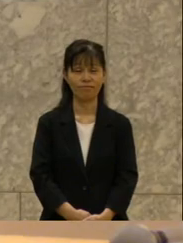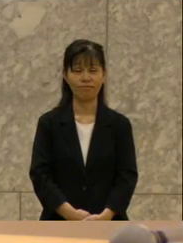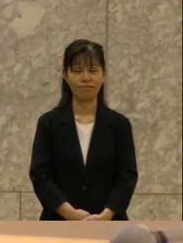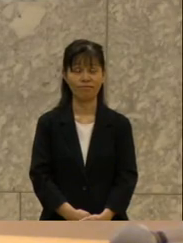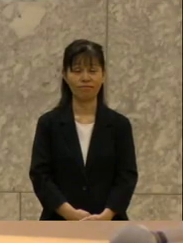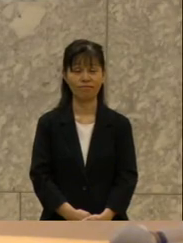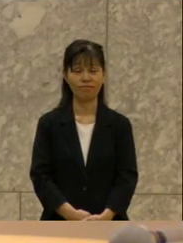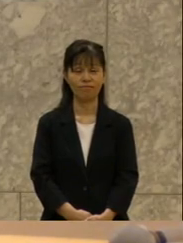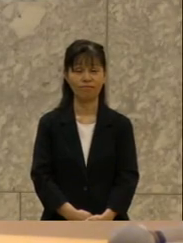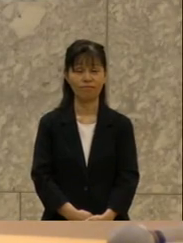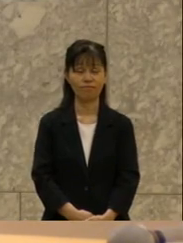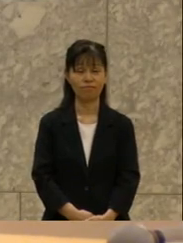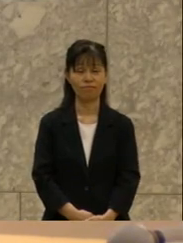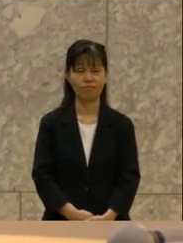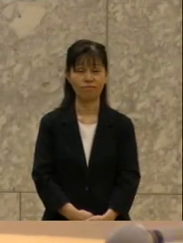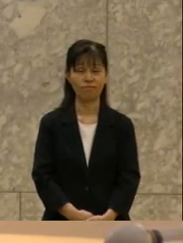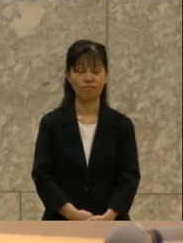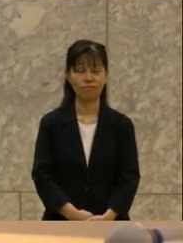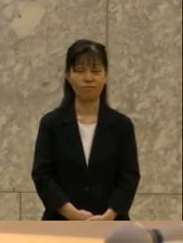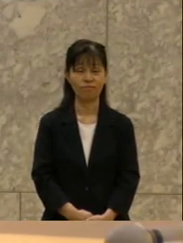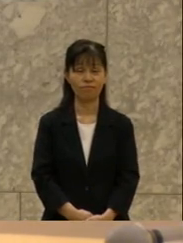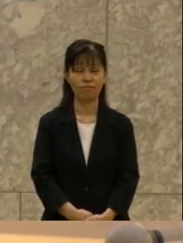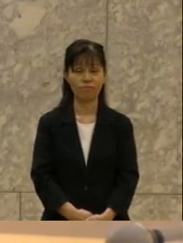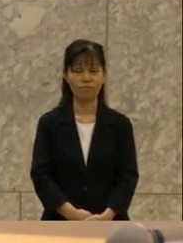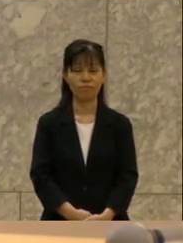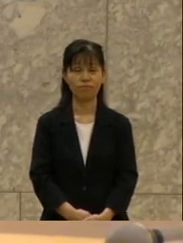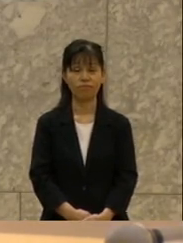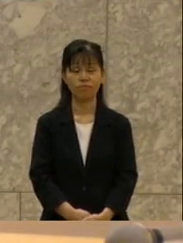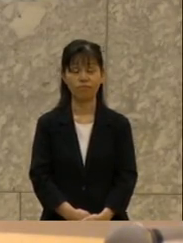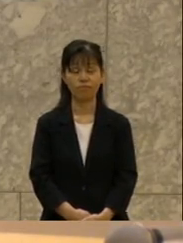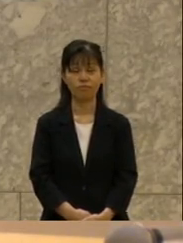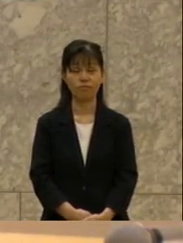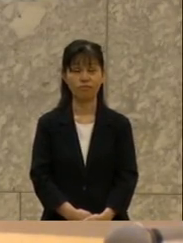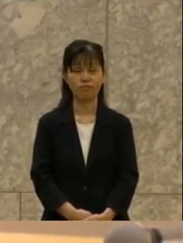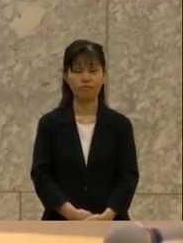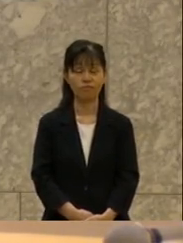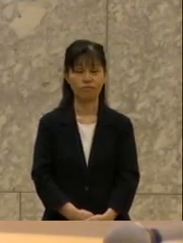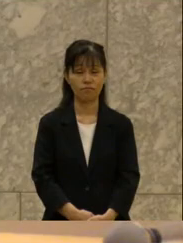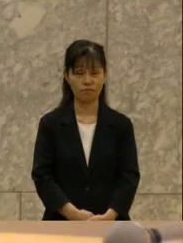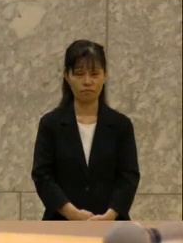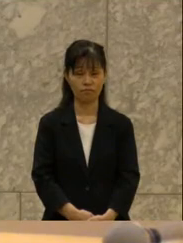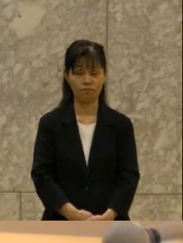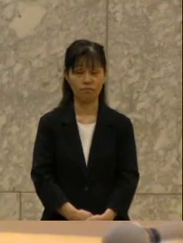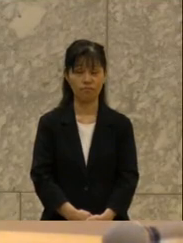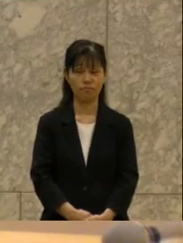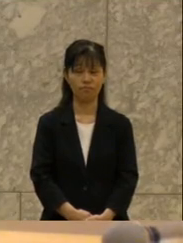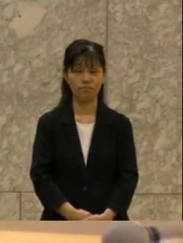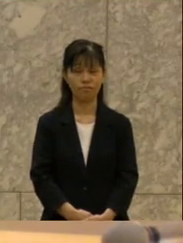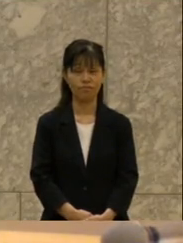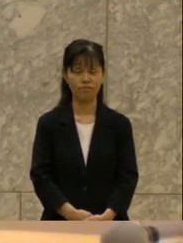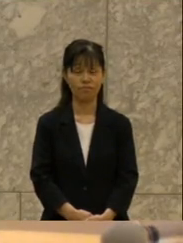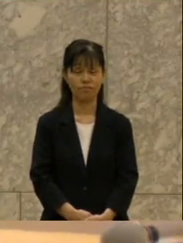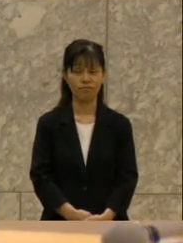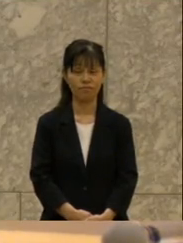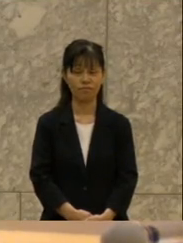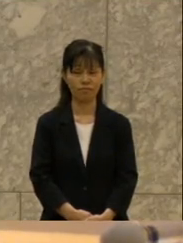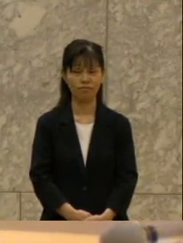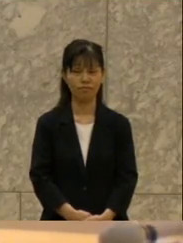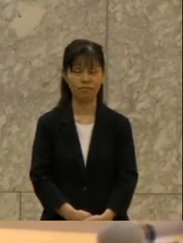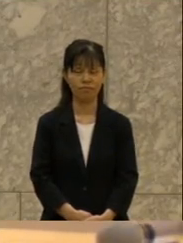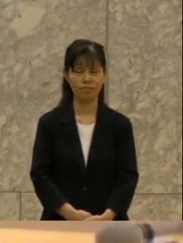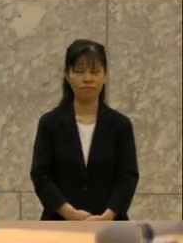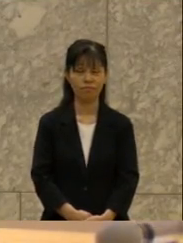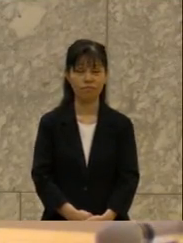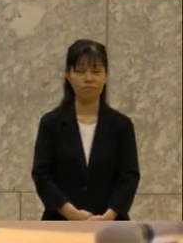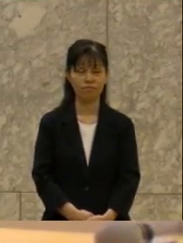ご家族やお友達にデフリンピックがあるらしいよということを